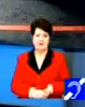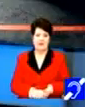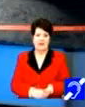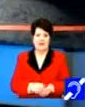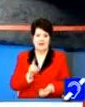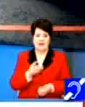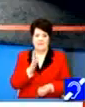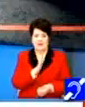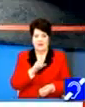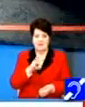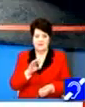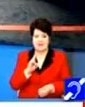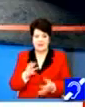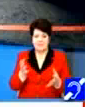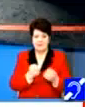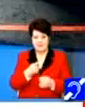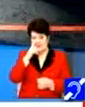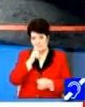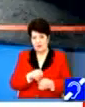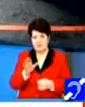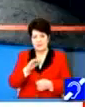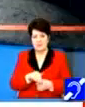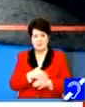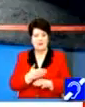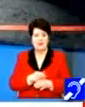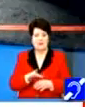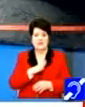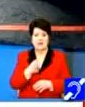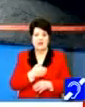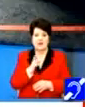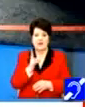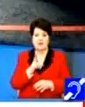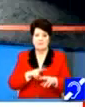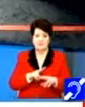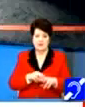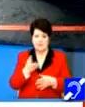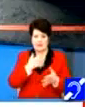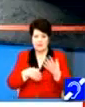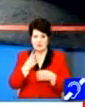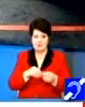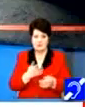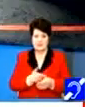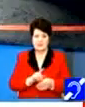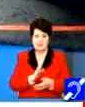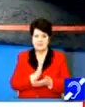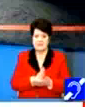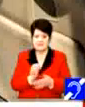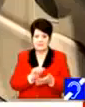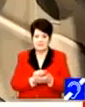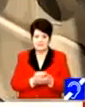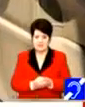Fostul avocat Valerian Mânzat primește vești proaste după gratii. Deja condamnat la 9 ani de închisoare pentru escrocherie, el este vizat acum într-un nou